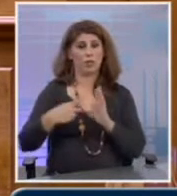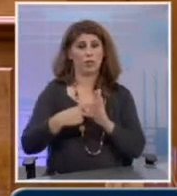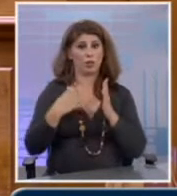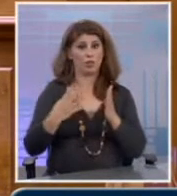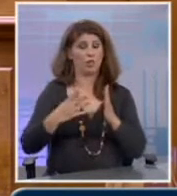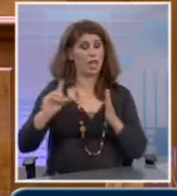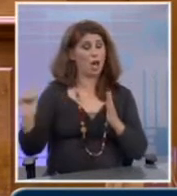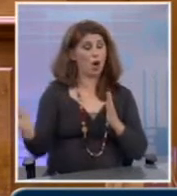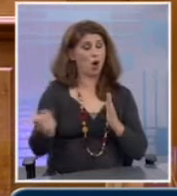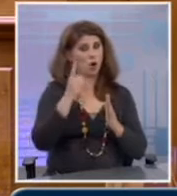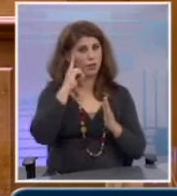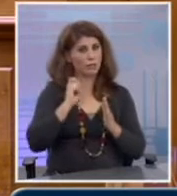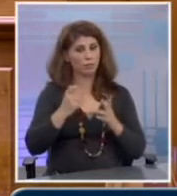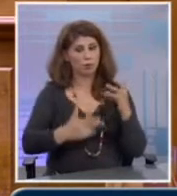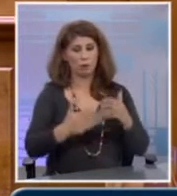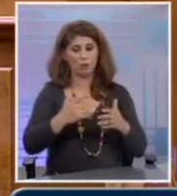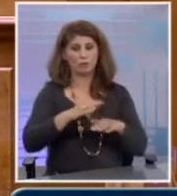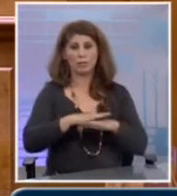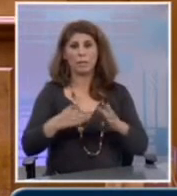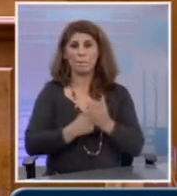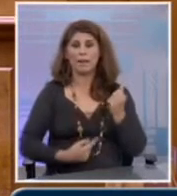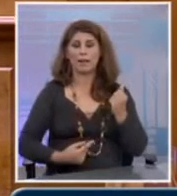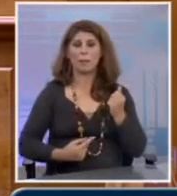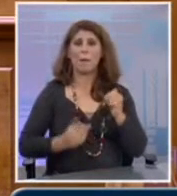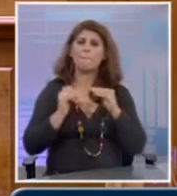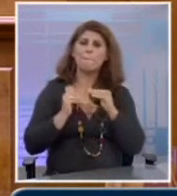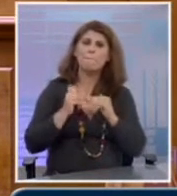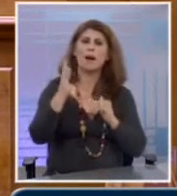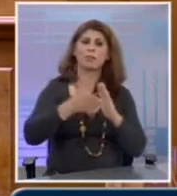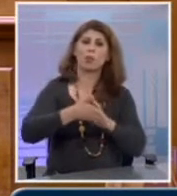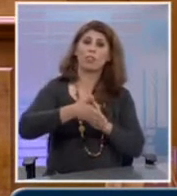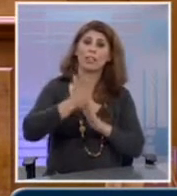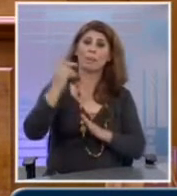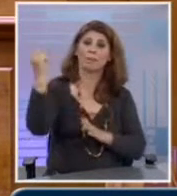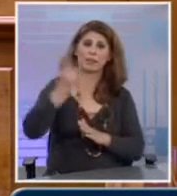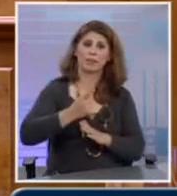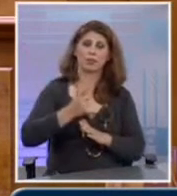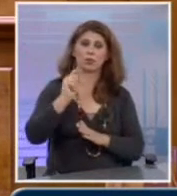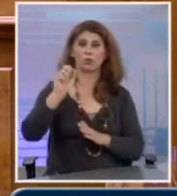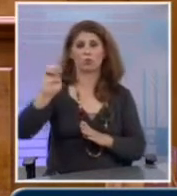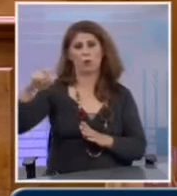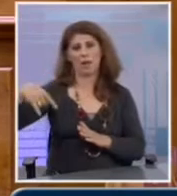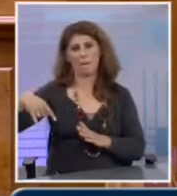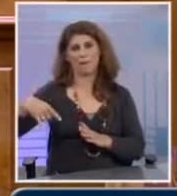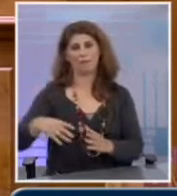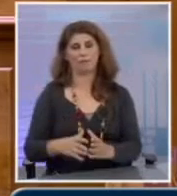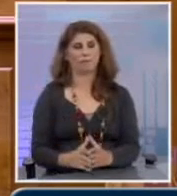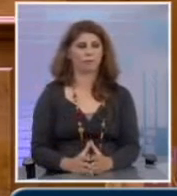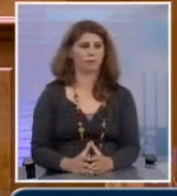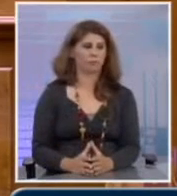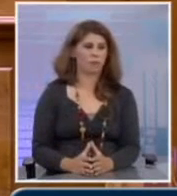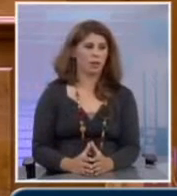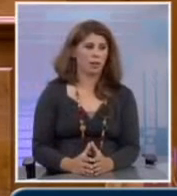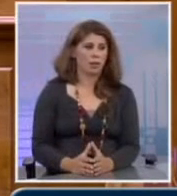όλοι γνωρίζουμε ότι ο προϋπολογισμός έκλεισε με έλλειμμα πάνω από το 15% του ακαθάριστου εγχώριου